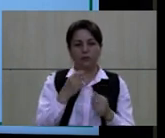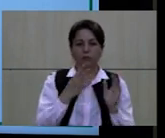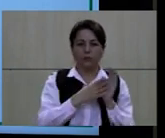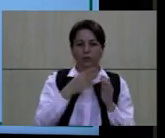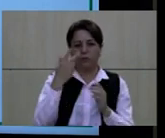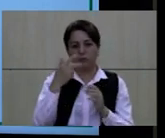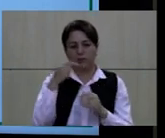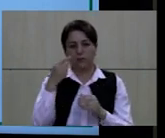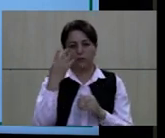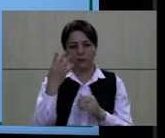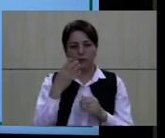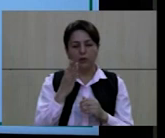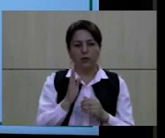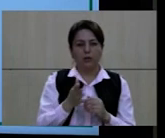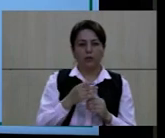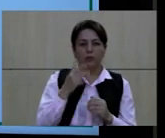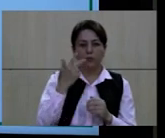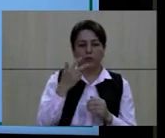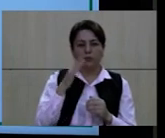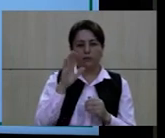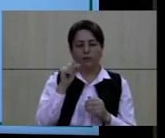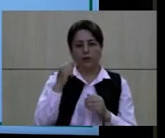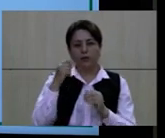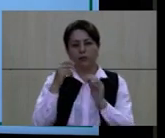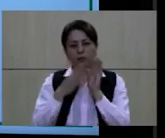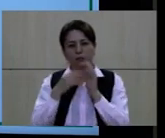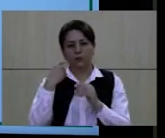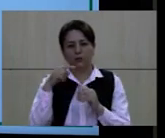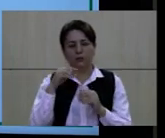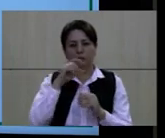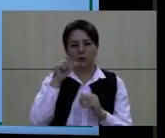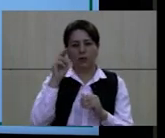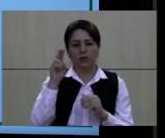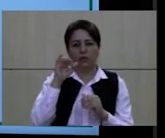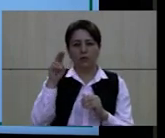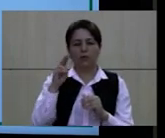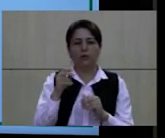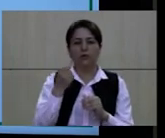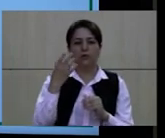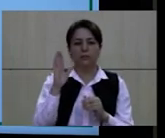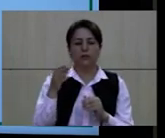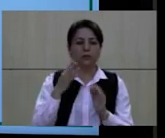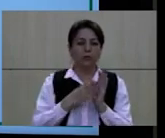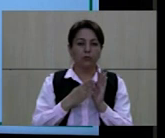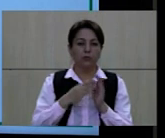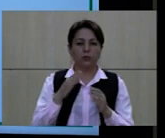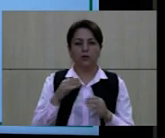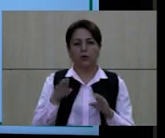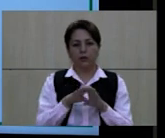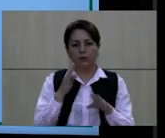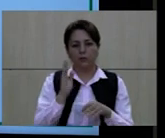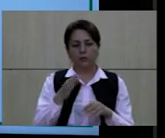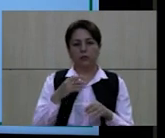4. 3 va 9 sonlari uchun ekuk nechiga teng bo'ladi? 9 ga, chunki 9 3